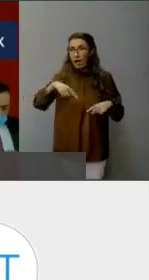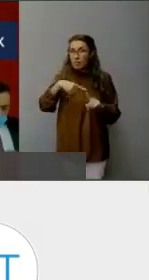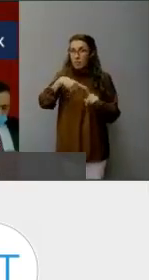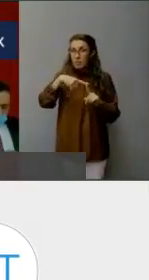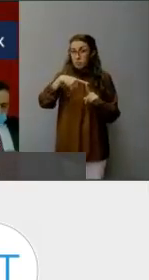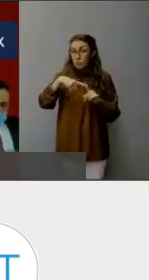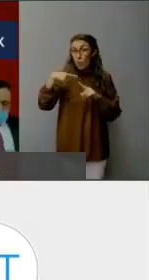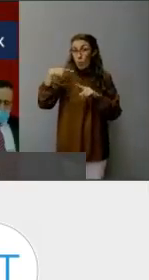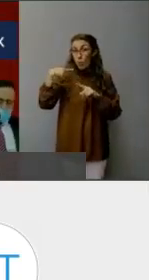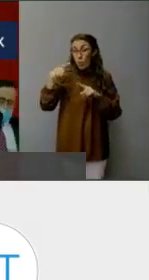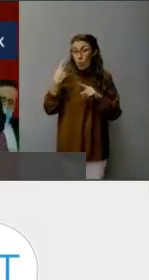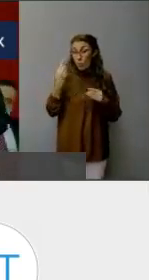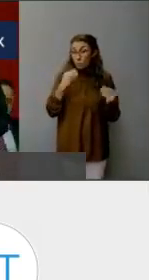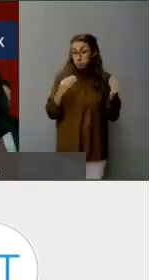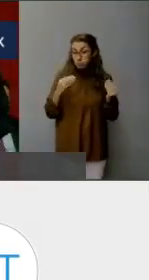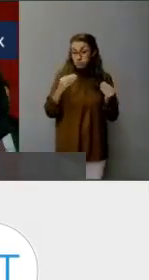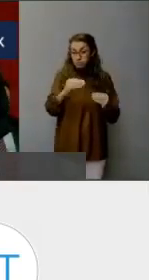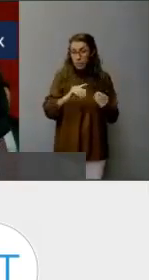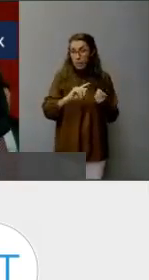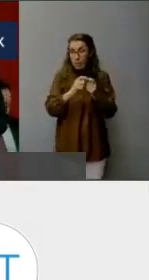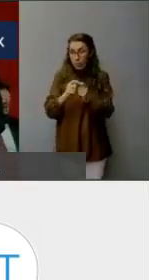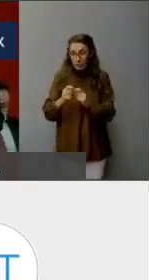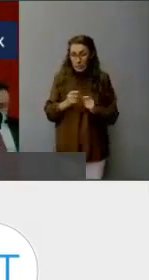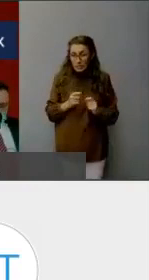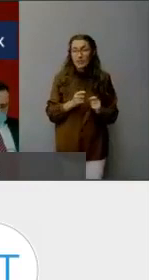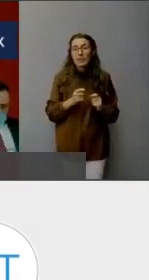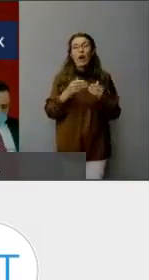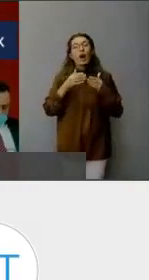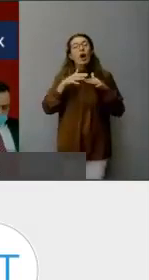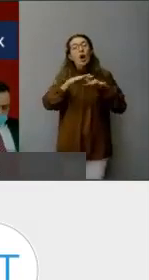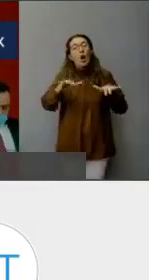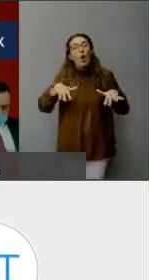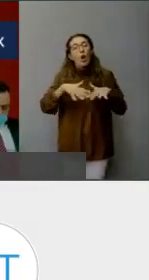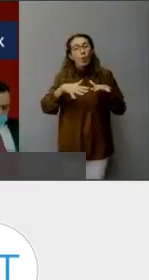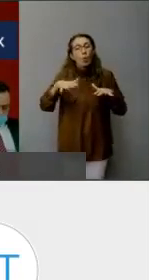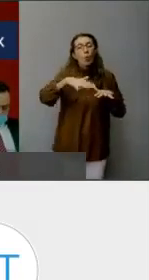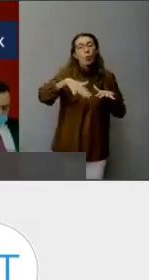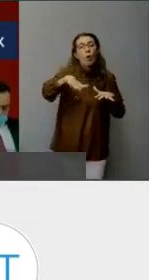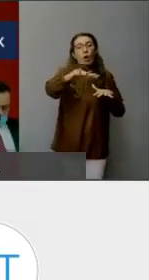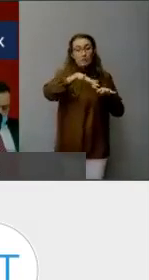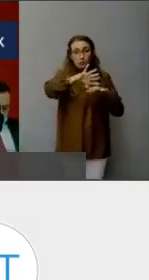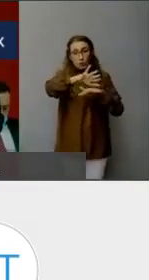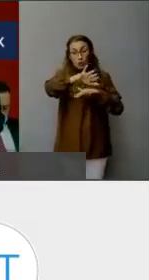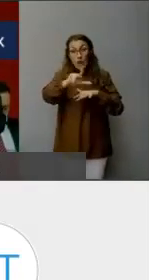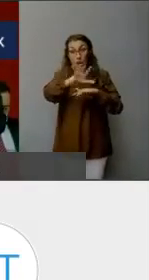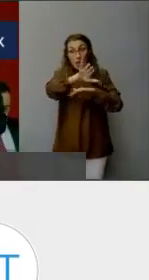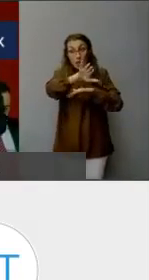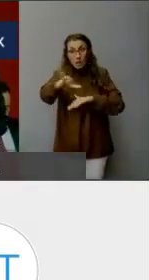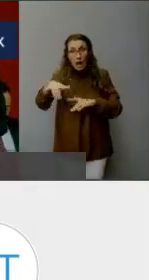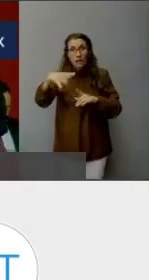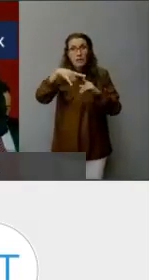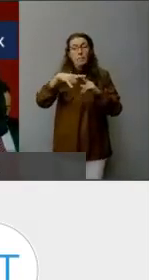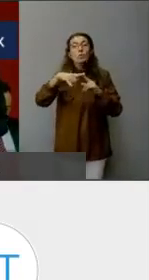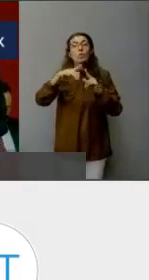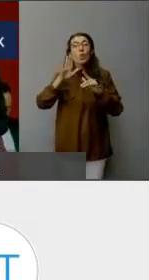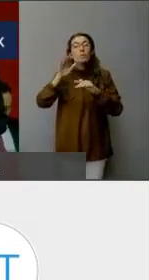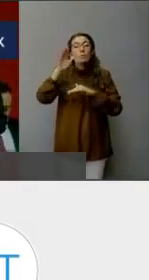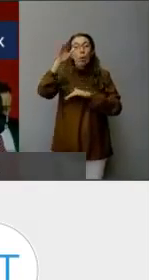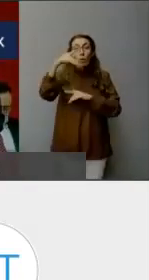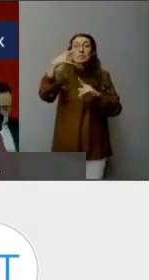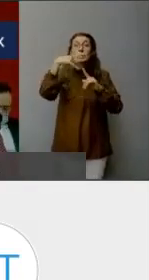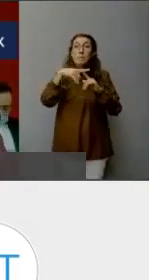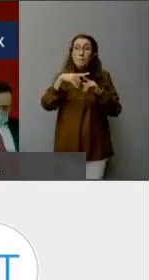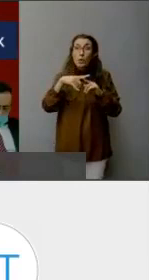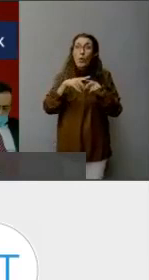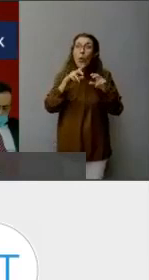che stiamo facendo 3n bic water front di levante e tutte le altre che facciamo anche sui monti inclusa la tele fela telecabina che